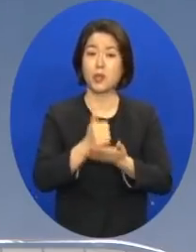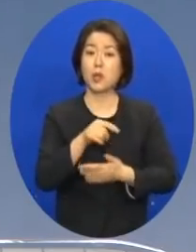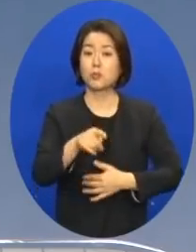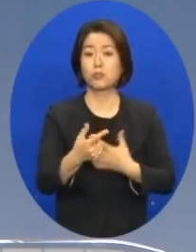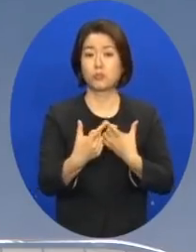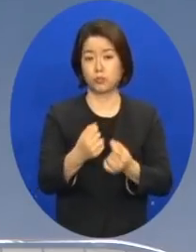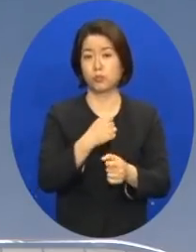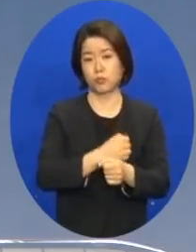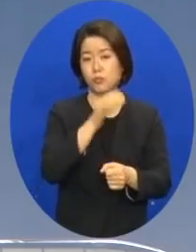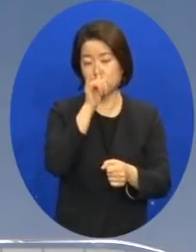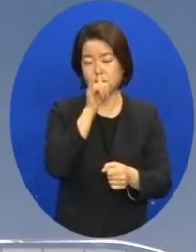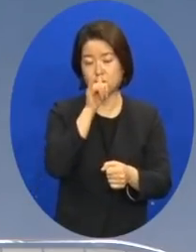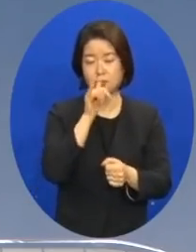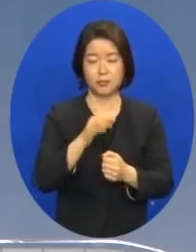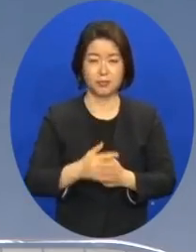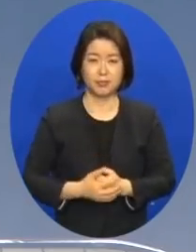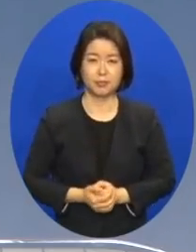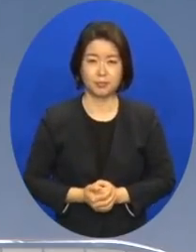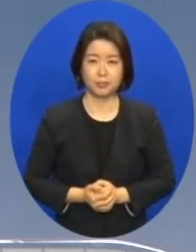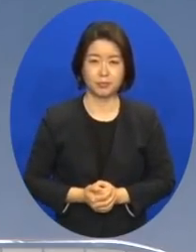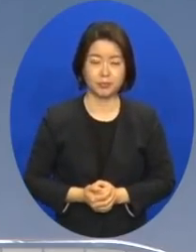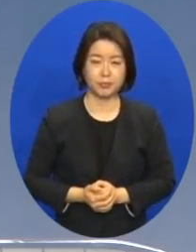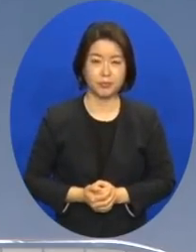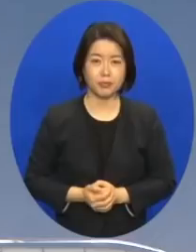그렇게 하셨어요.